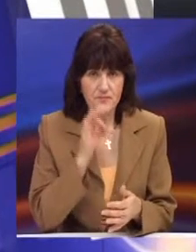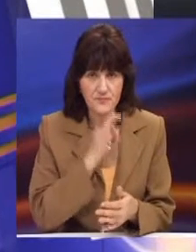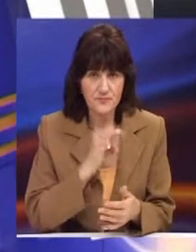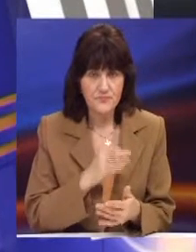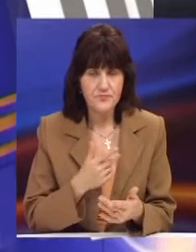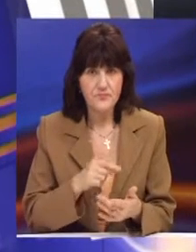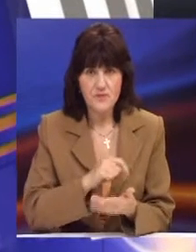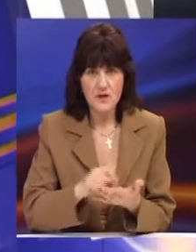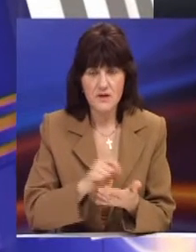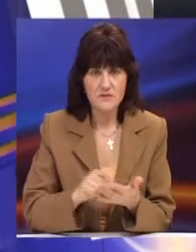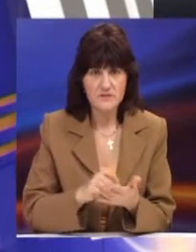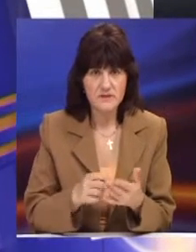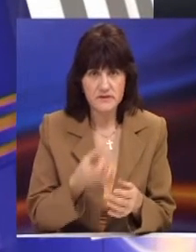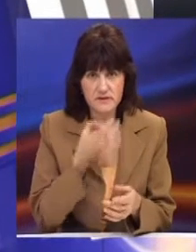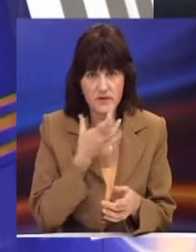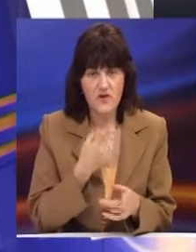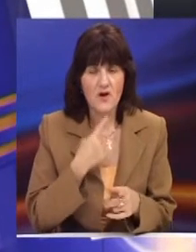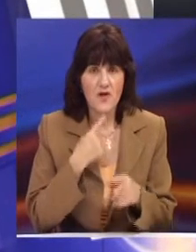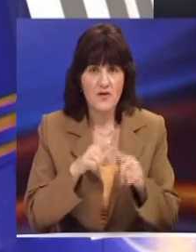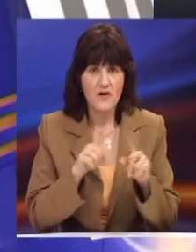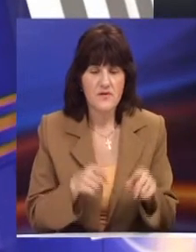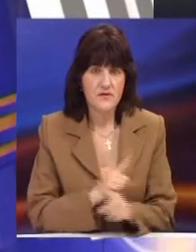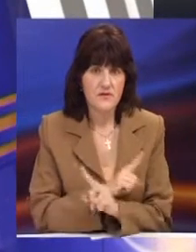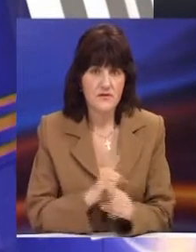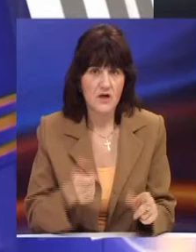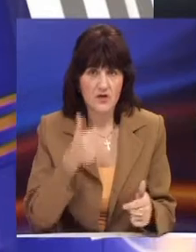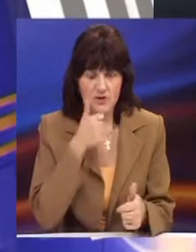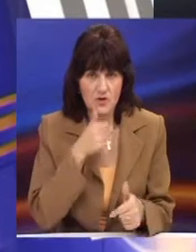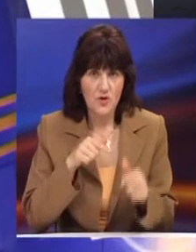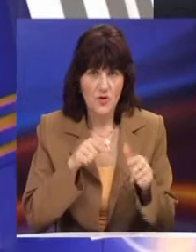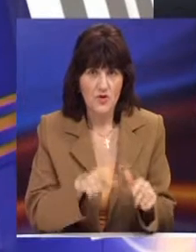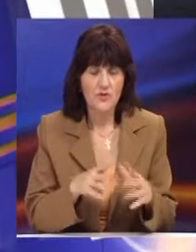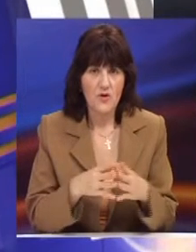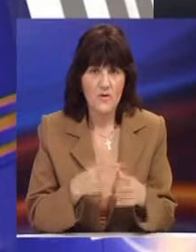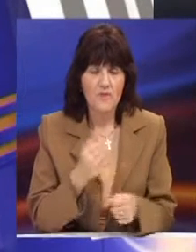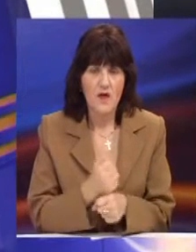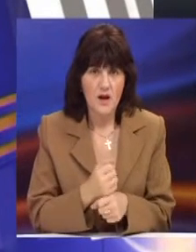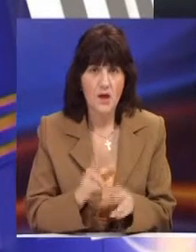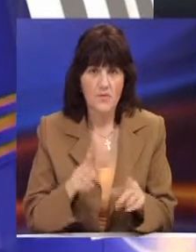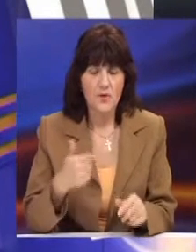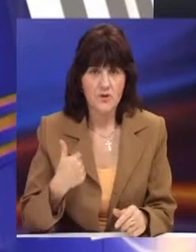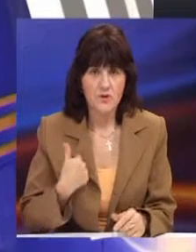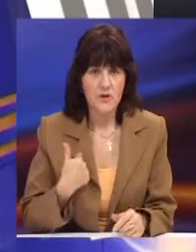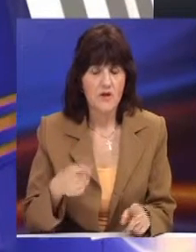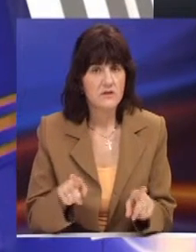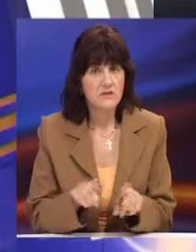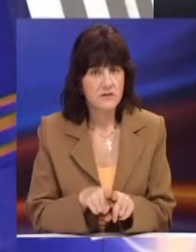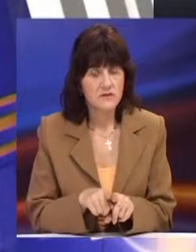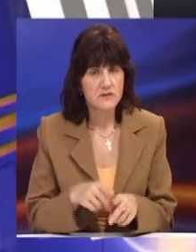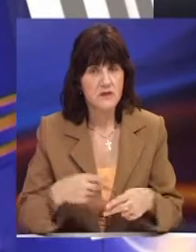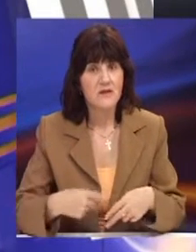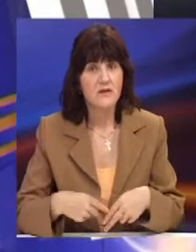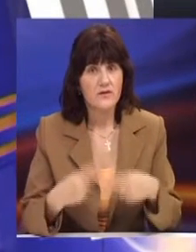terapijskih procedura, da li je to ispisivanje recepata, ispisivanje uputnica, znači to je ono što, to je delokrug našeg rada. Moram da isto tako